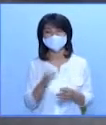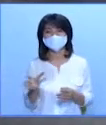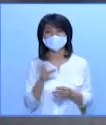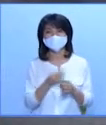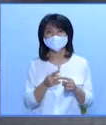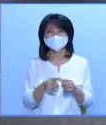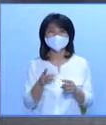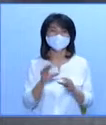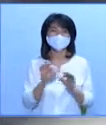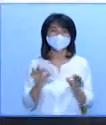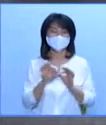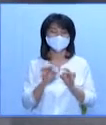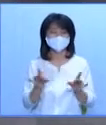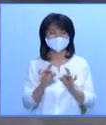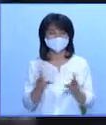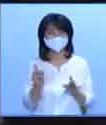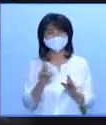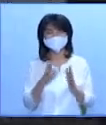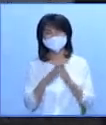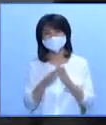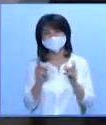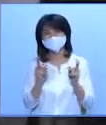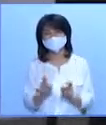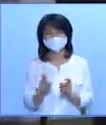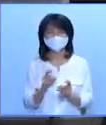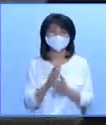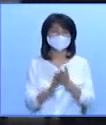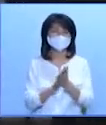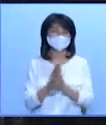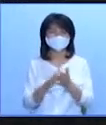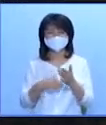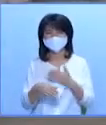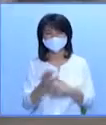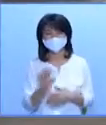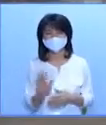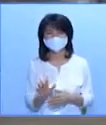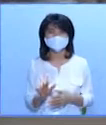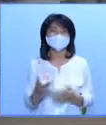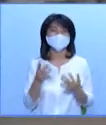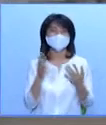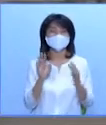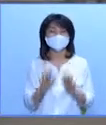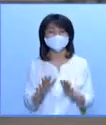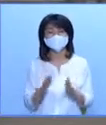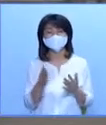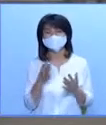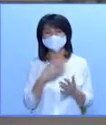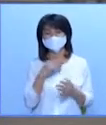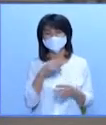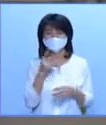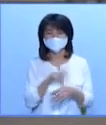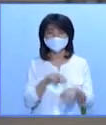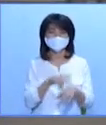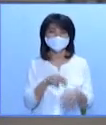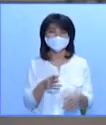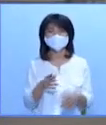жергілікті тұрғындар үйден шықпауға, барынша сақтық шараларын қолданып, оқшалануға тиіс. Бұл кеселдің алдын кесу үшін шаһарымыздағы полиция